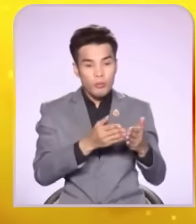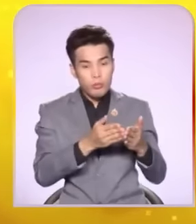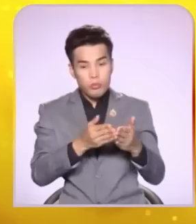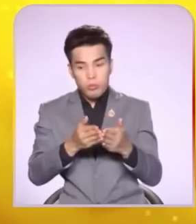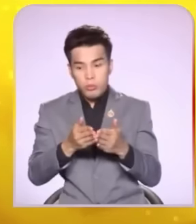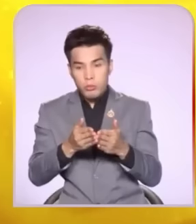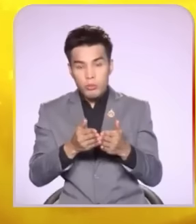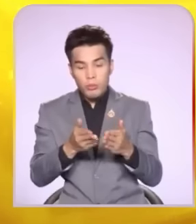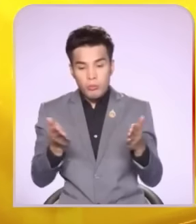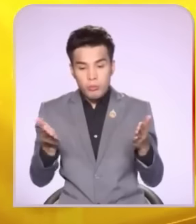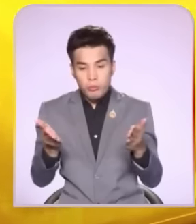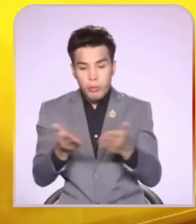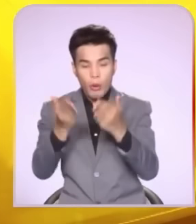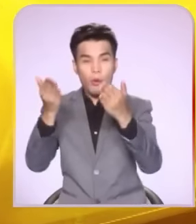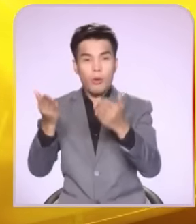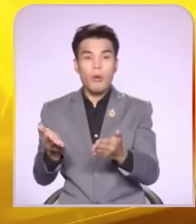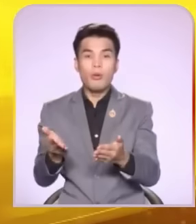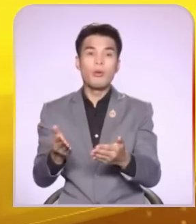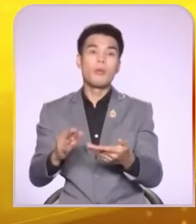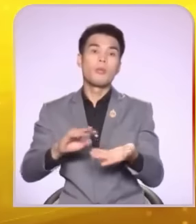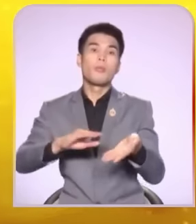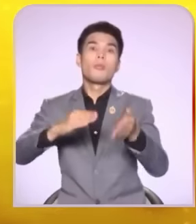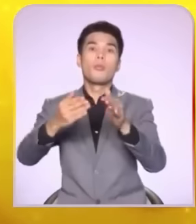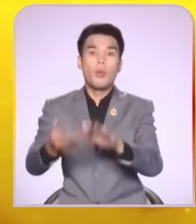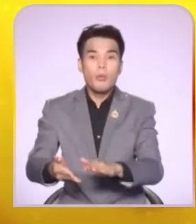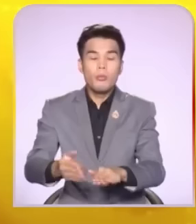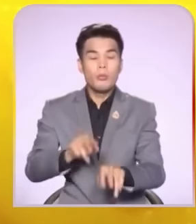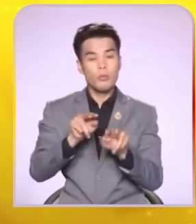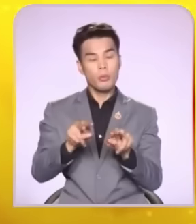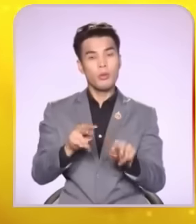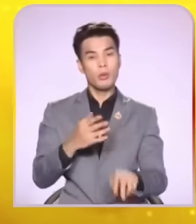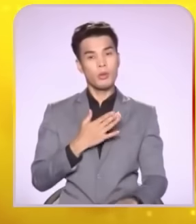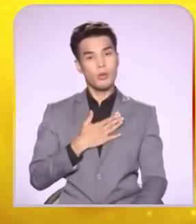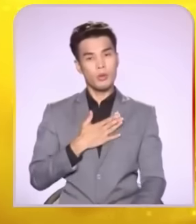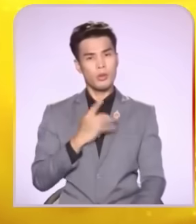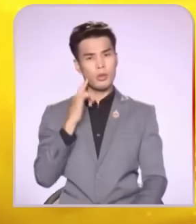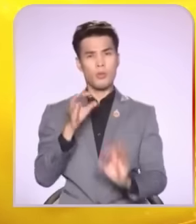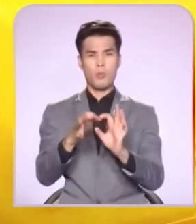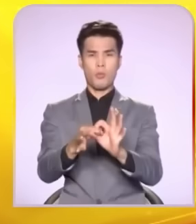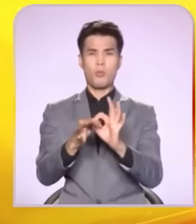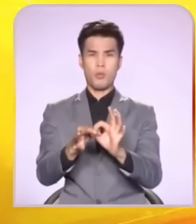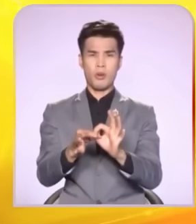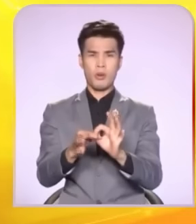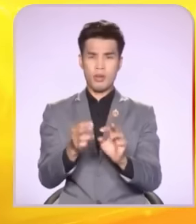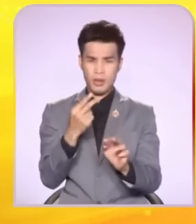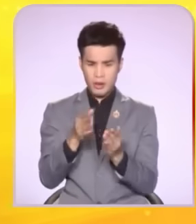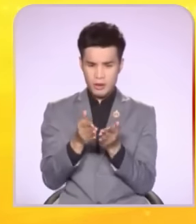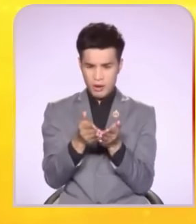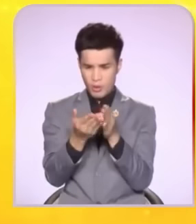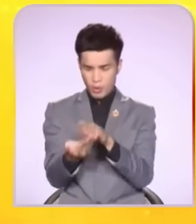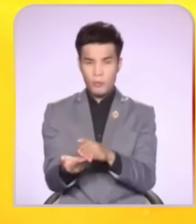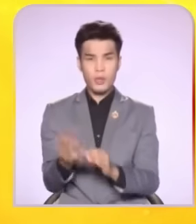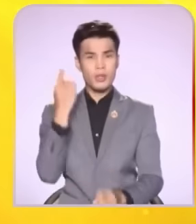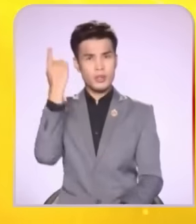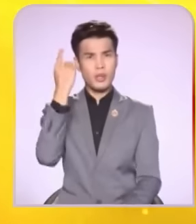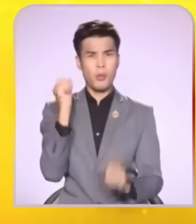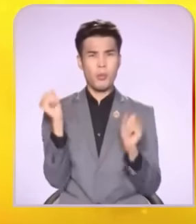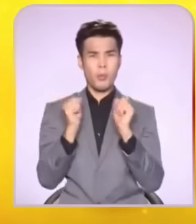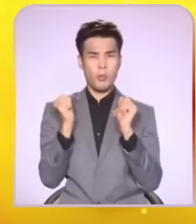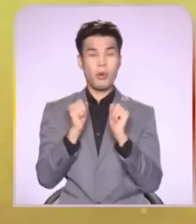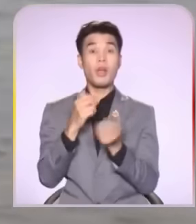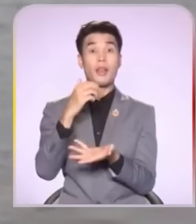เข้ากับเรือลำอื่นนะนี่ก็เลยเป็นอุบัติเหตุทำให้หลายต่อหลายคนบอกว่าเอ้ยกังวนเห็นอุบัติเหตุเรือล่มเนี่ยไม่กล้าท่องเที่ยว